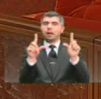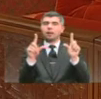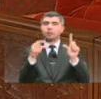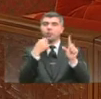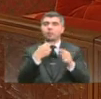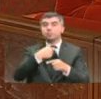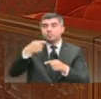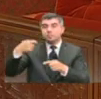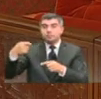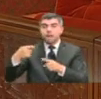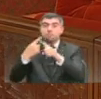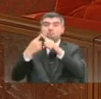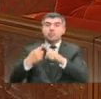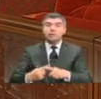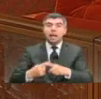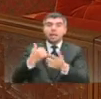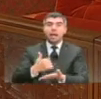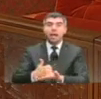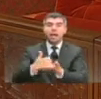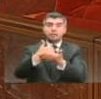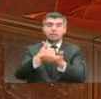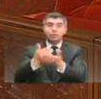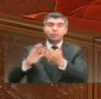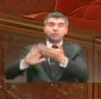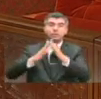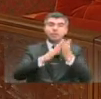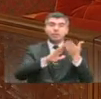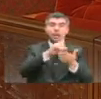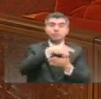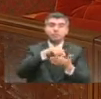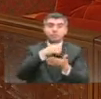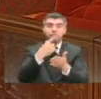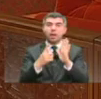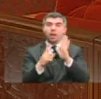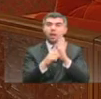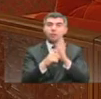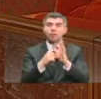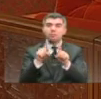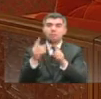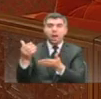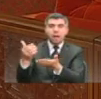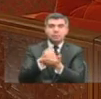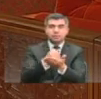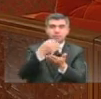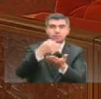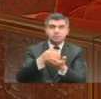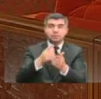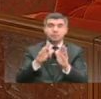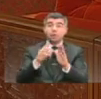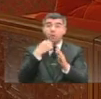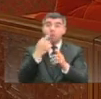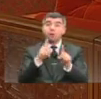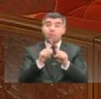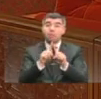كاين فيه على كل حال كاين الظاهر ديال 58 اللي كيلزم الجمعيات اللي كتلقى دعم دولي كيتجاوز 10000 درهم باش